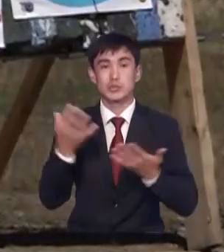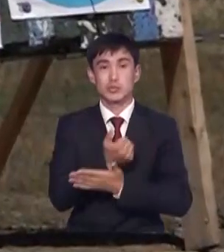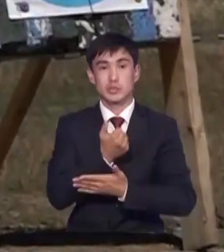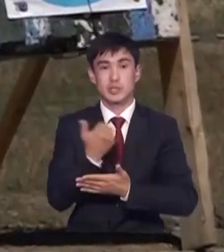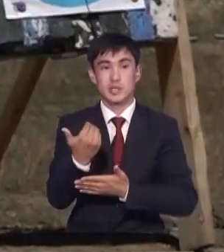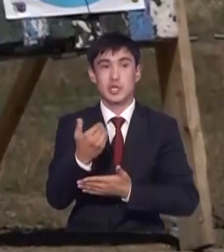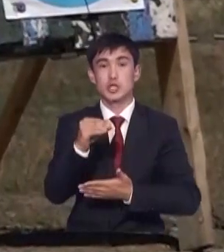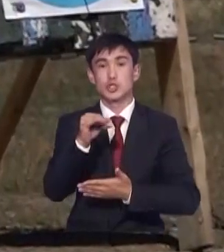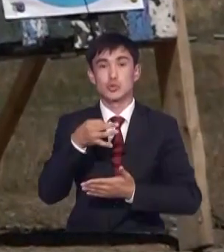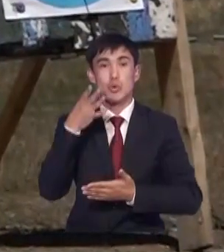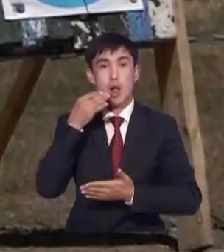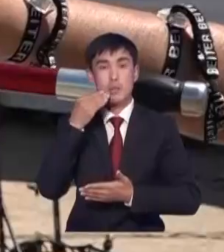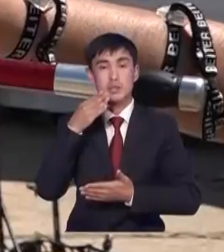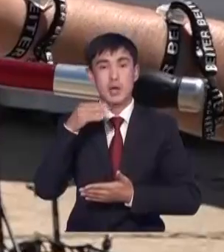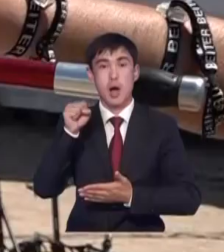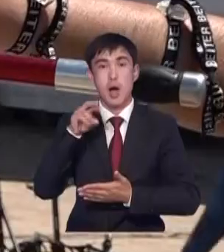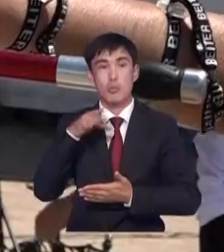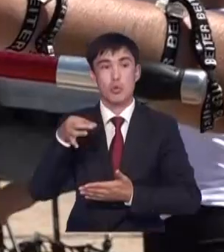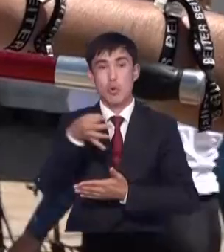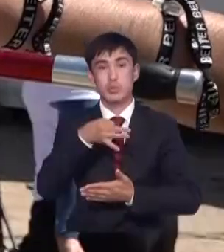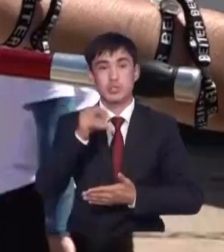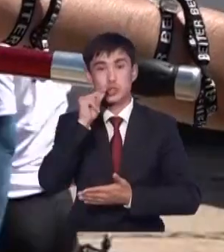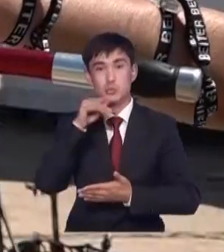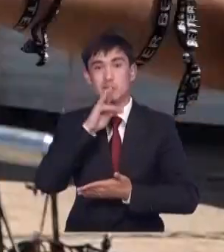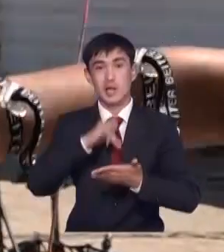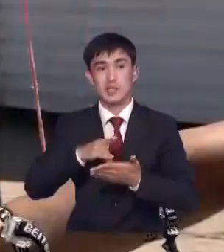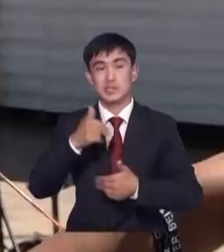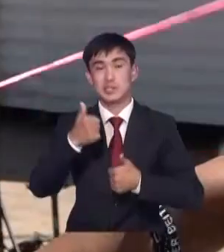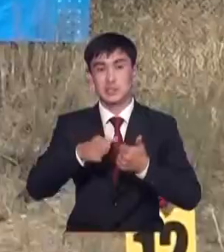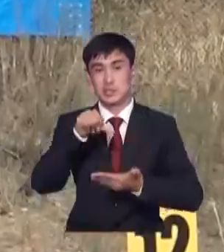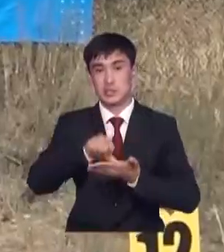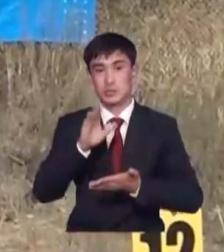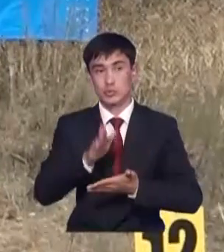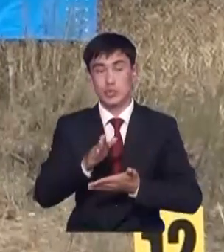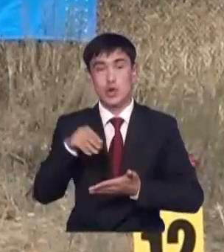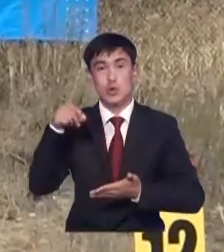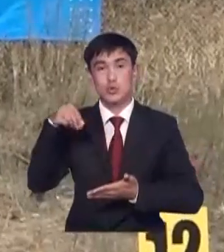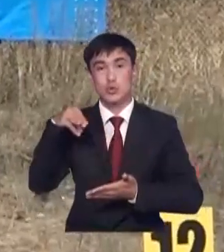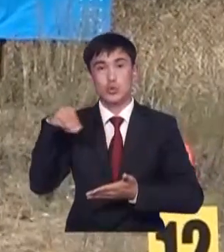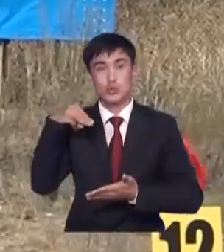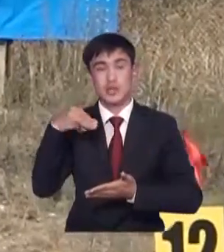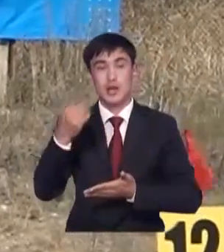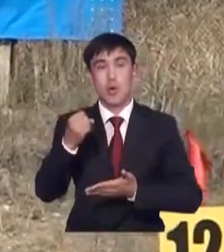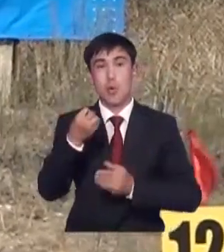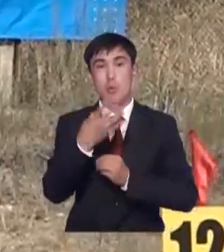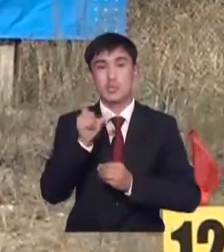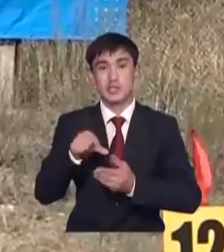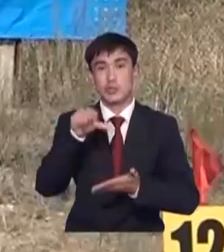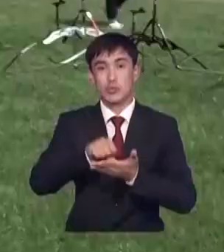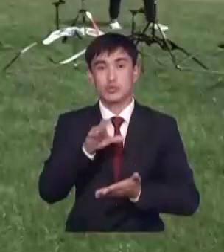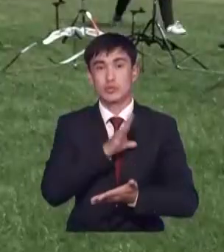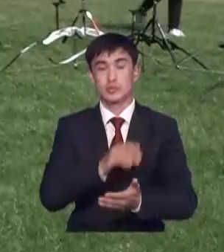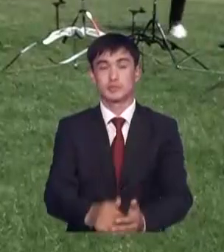үміткерлер Жетісу, Алматы, Ақмола облыстары мен Шымкент қаласының саңлақтары. Сонымен қатар Түркістан аймағы да 15 өрінін үкілеп қосып